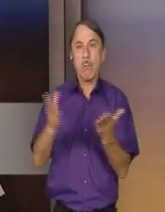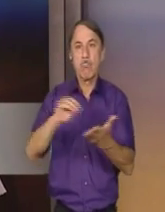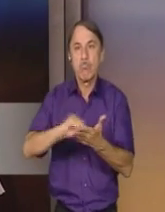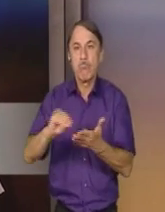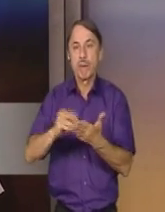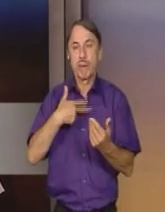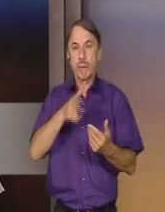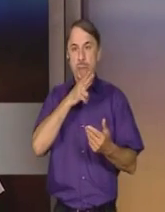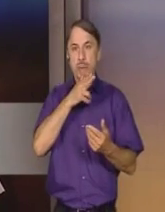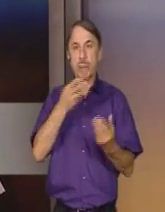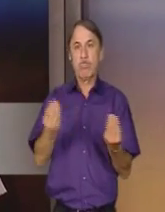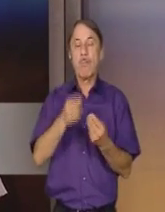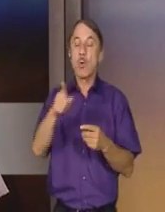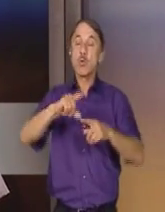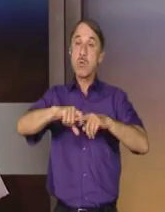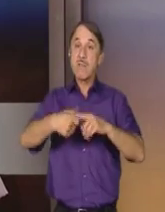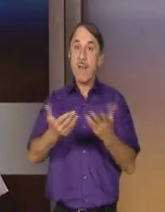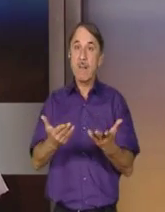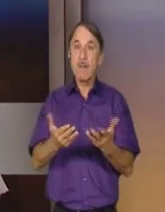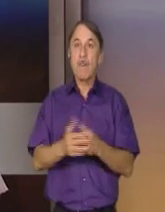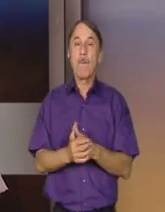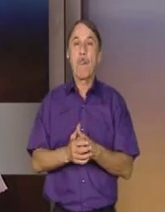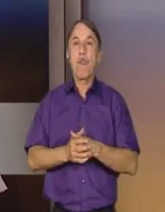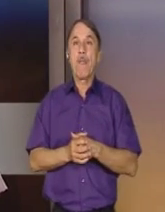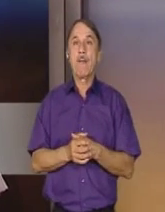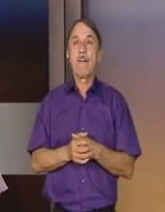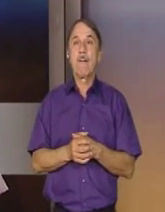da, to bih jako voleo.